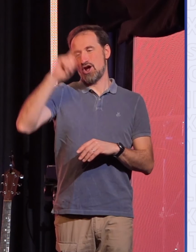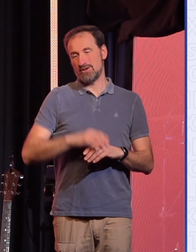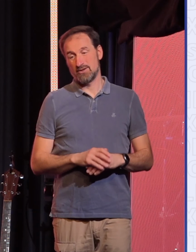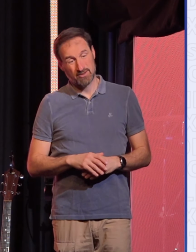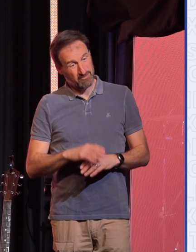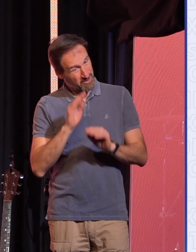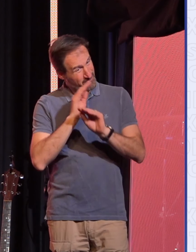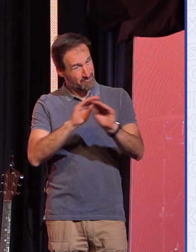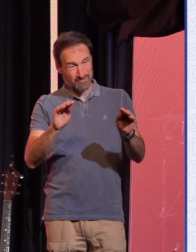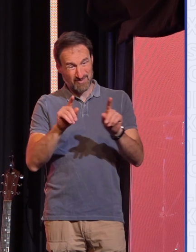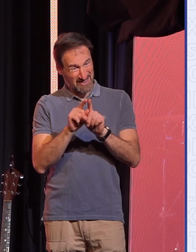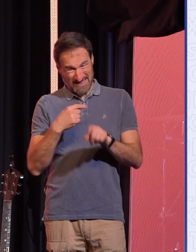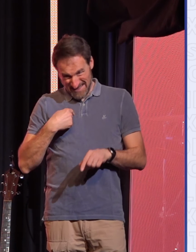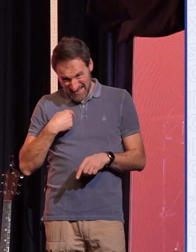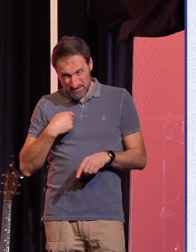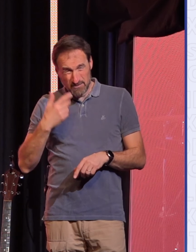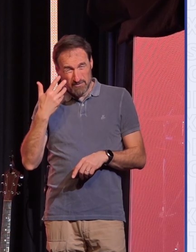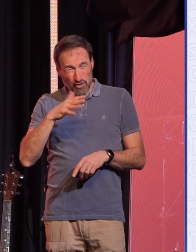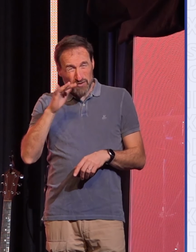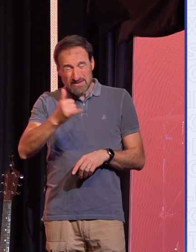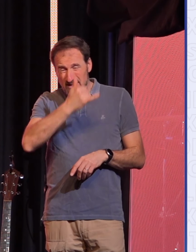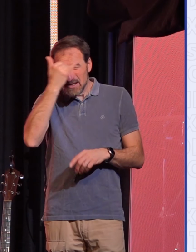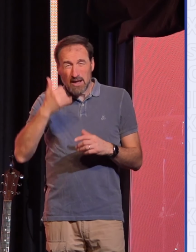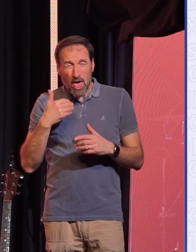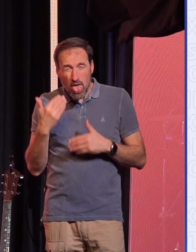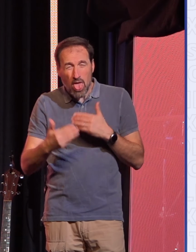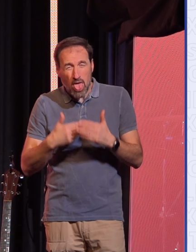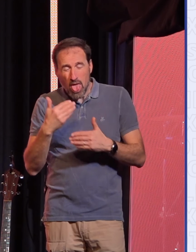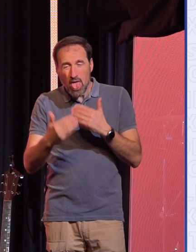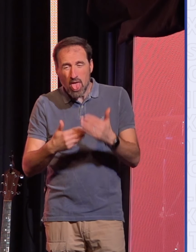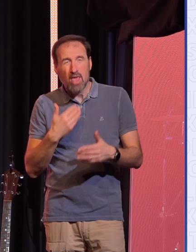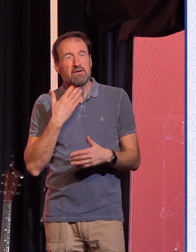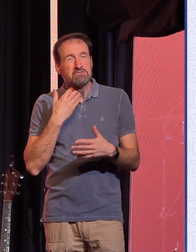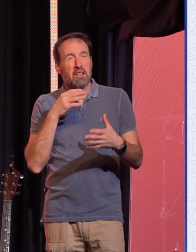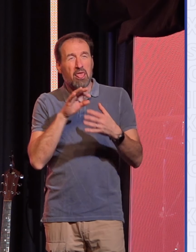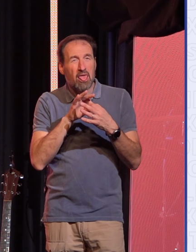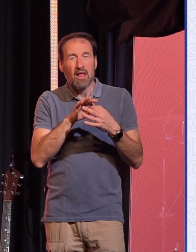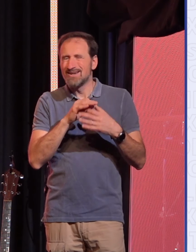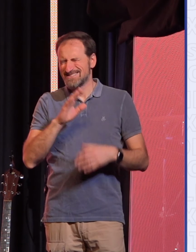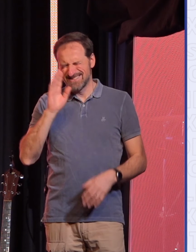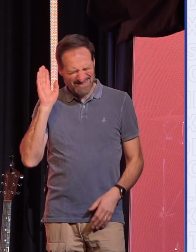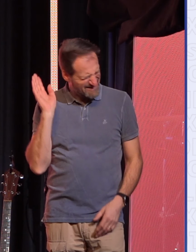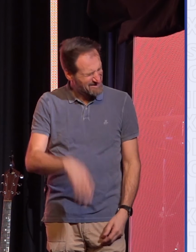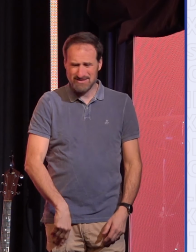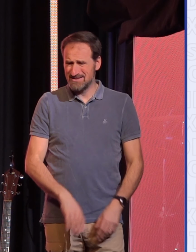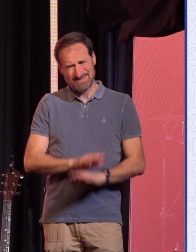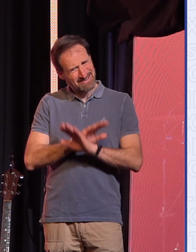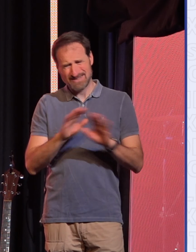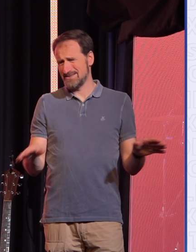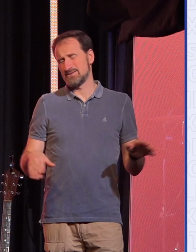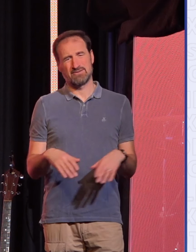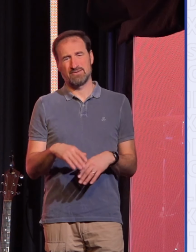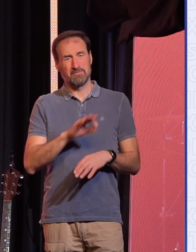Fang im jungen Alter an, weil es da noch wesentlich einfacher ist, aus Themen rauszukommen.